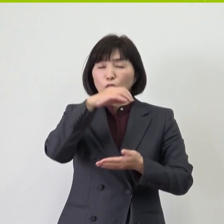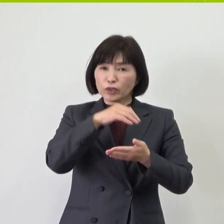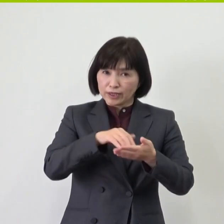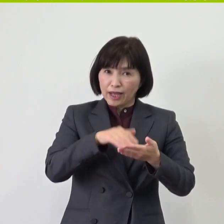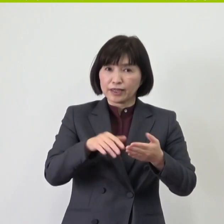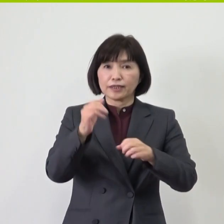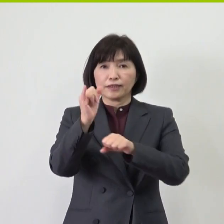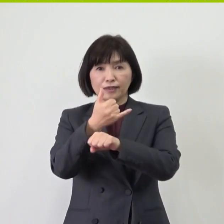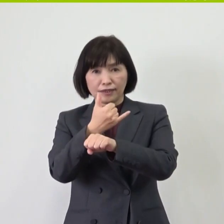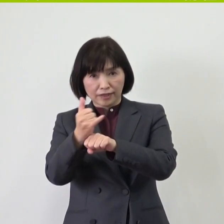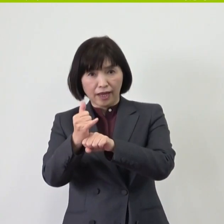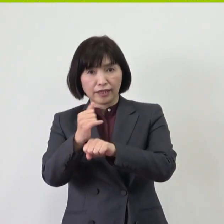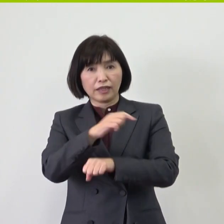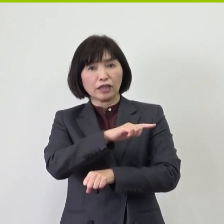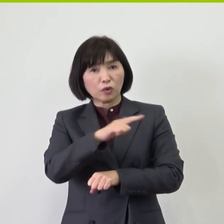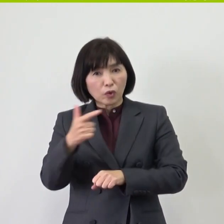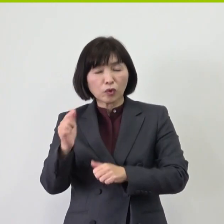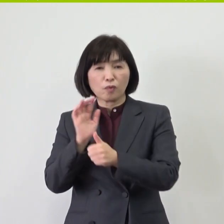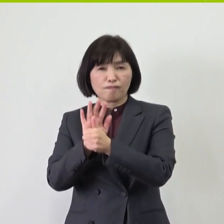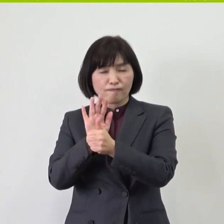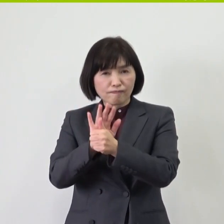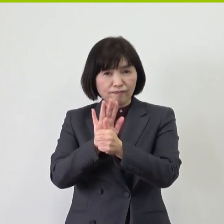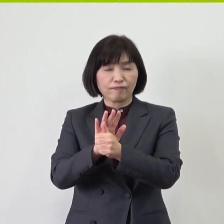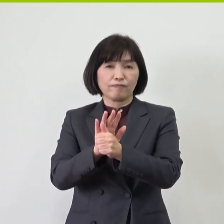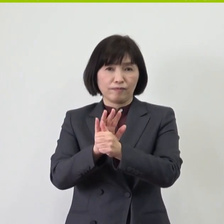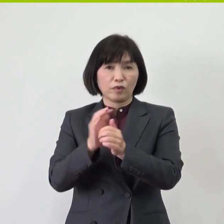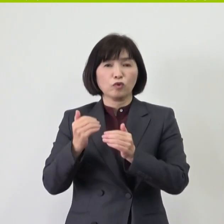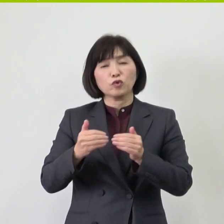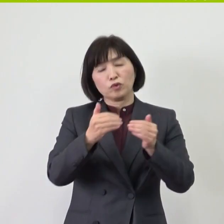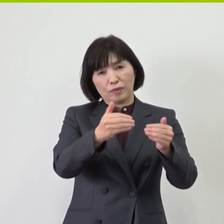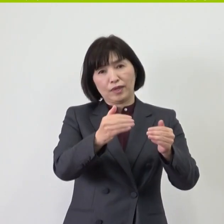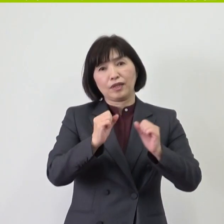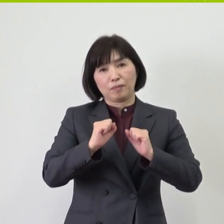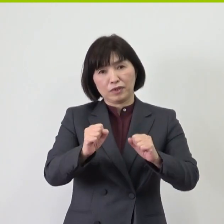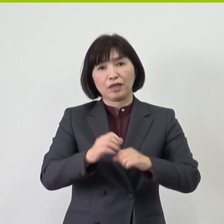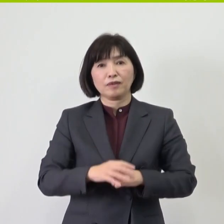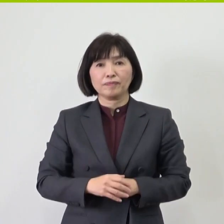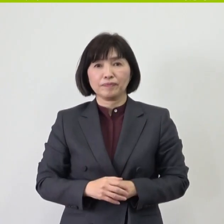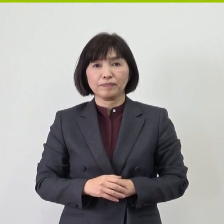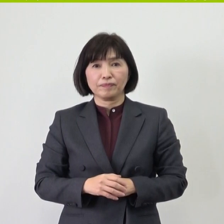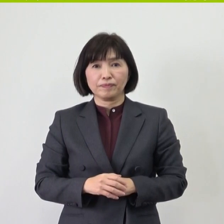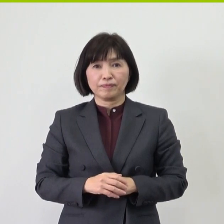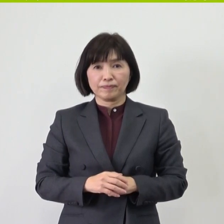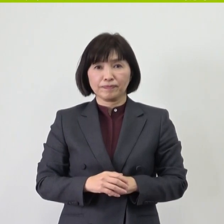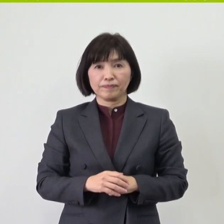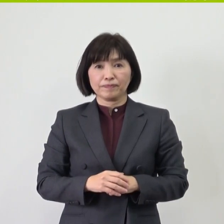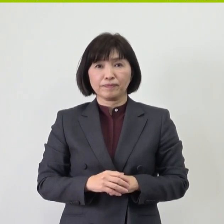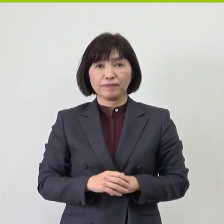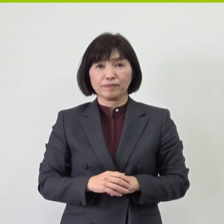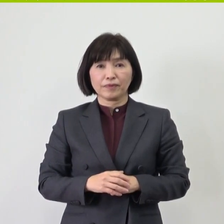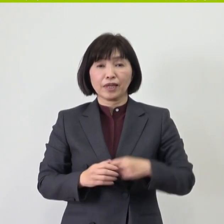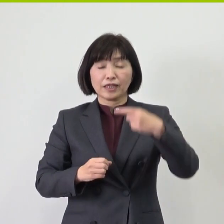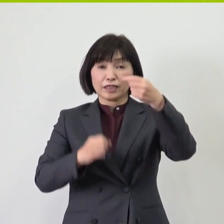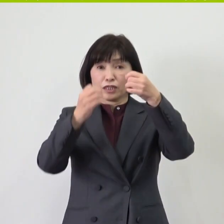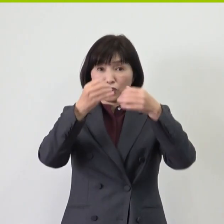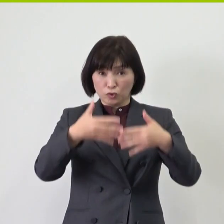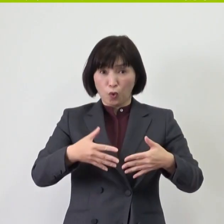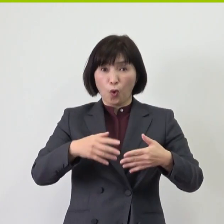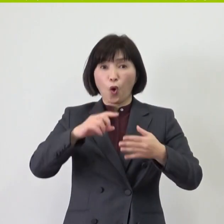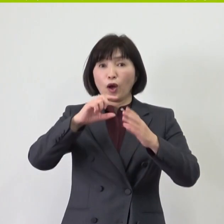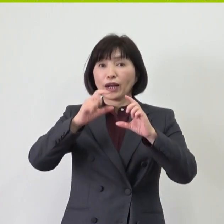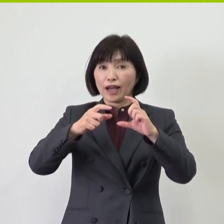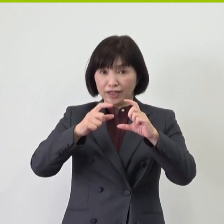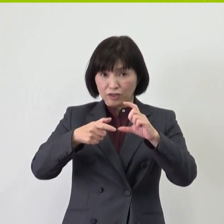人員などさまざまな面で支援をこの間進めてきたところでございます。そのような中におきまして、一条改革